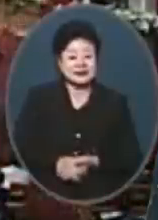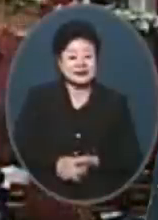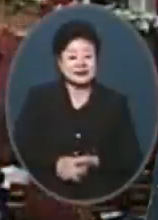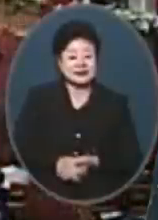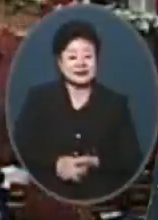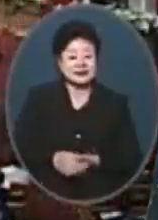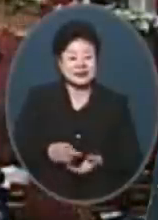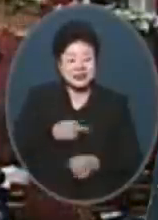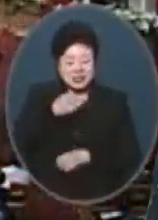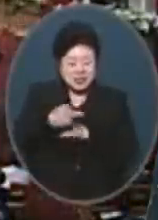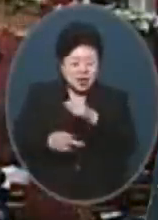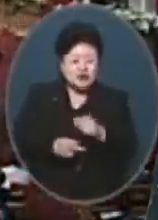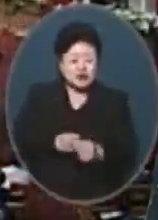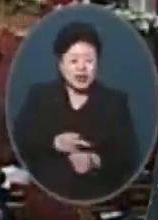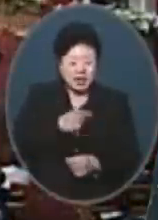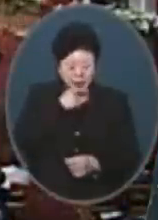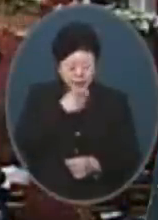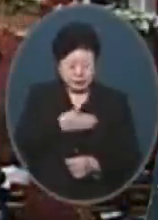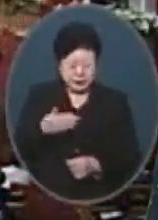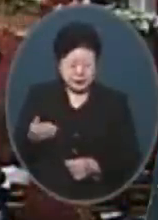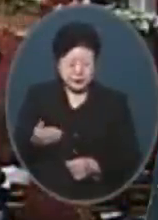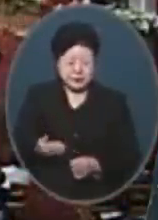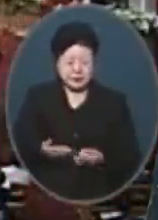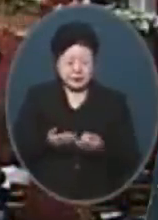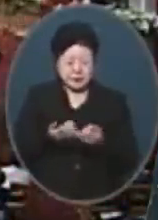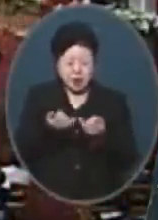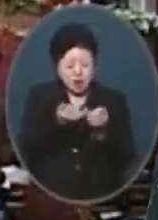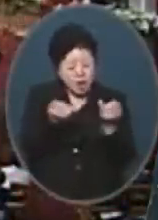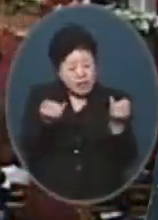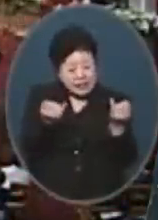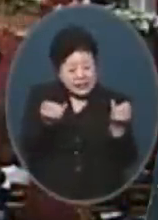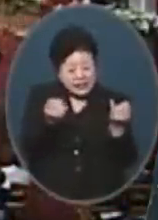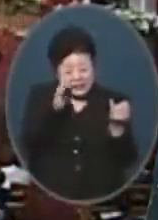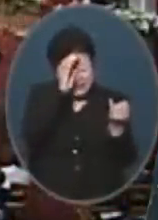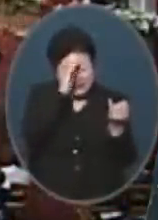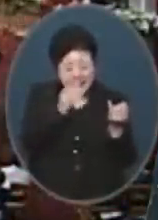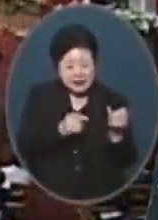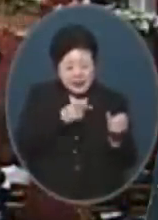열두의 혈류증을 앓던 여인이